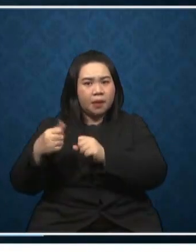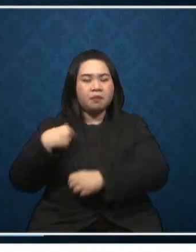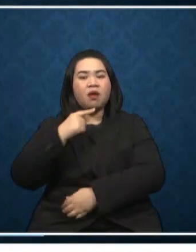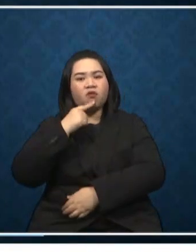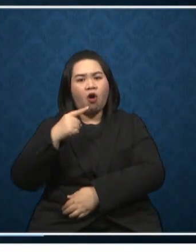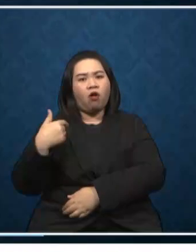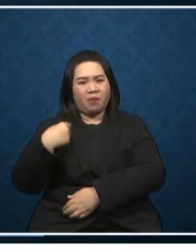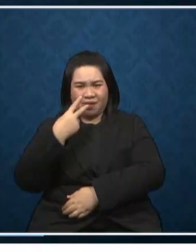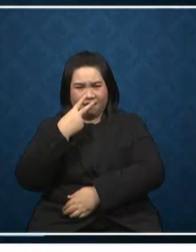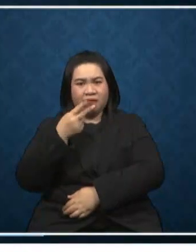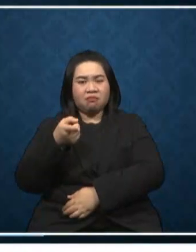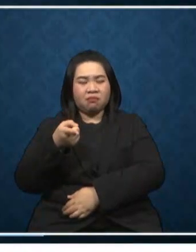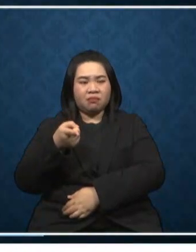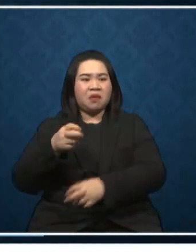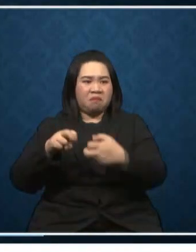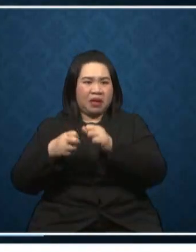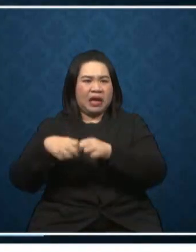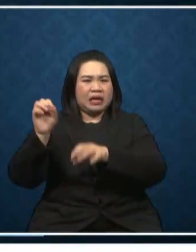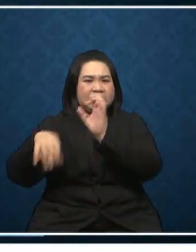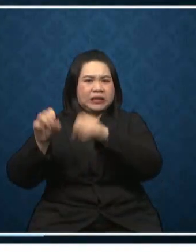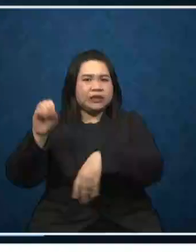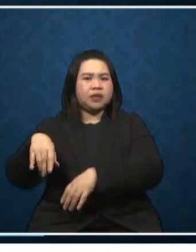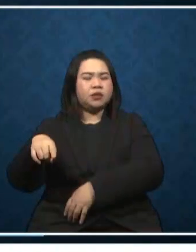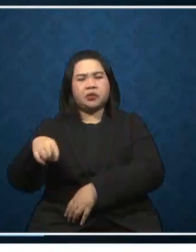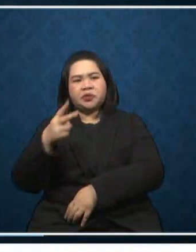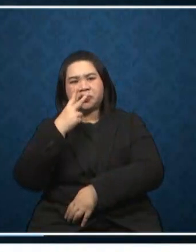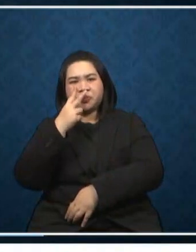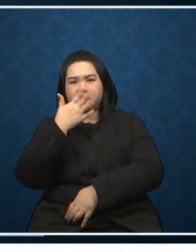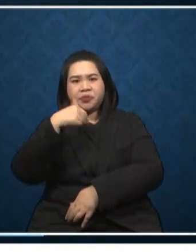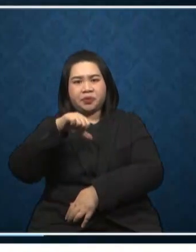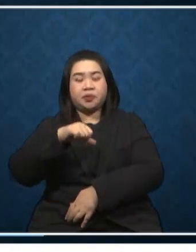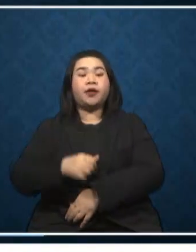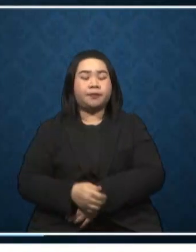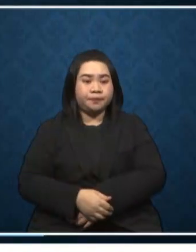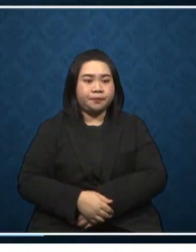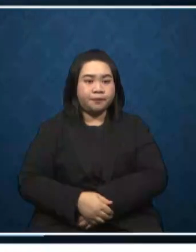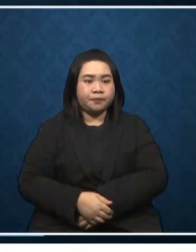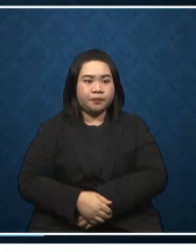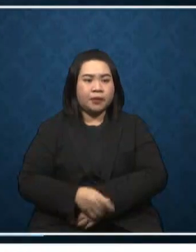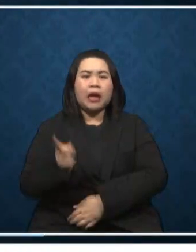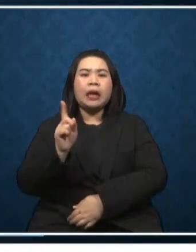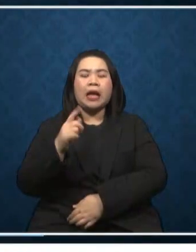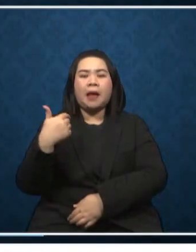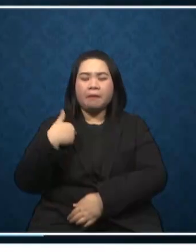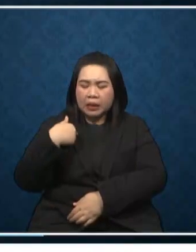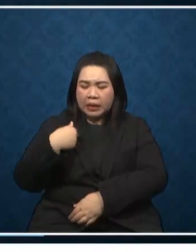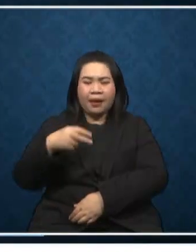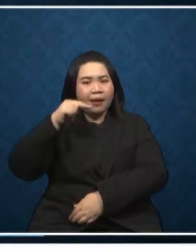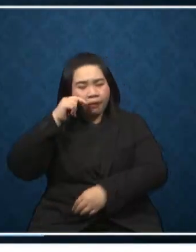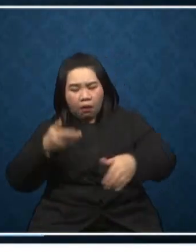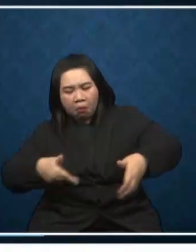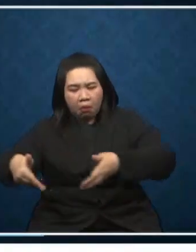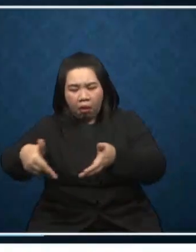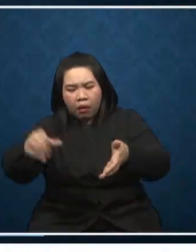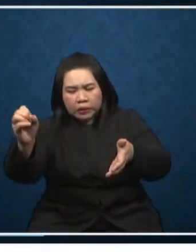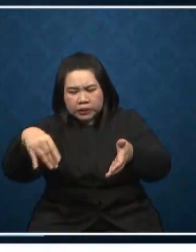รอคามหนัดเลย Buyก็คงไม่คอยหนาดูนษา และมาถึกรบรบทิง ลงไปแลงน้ำเป็อยน